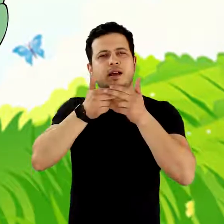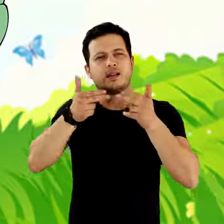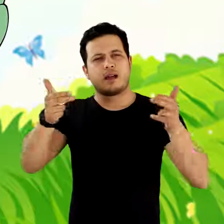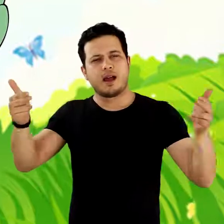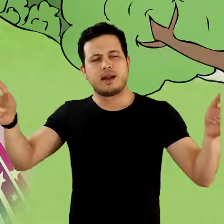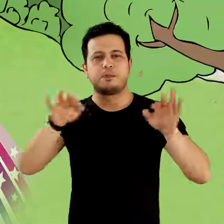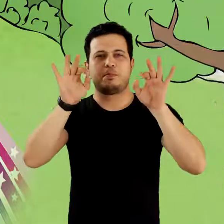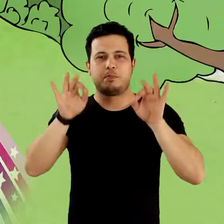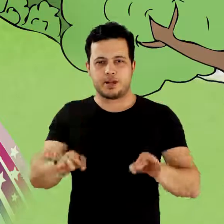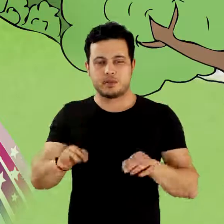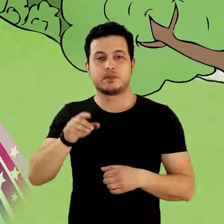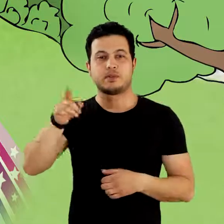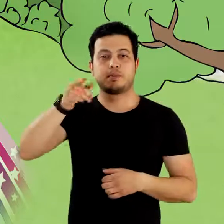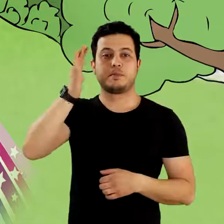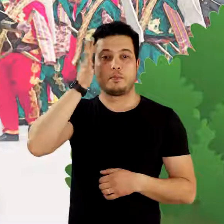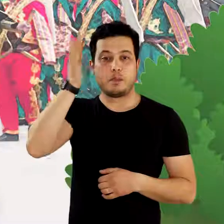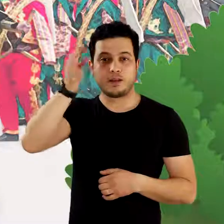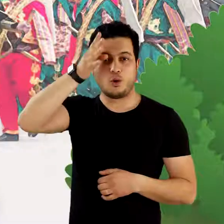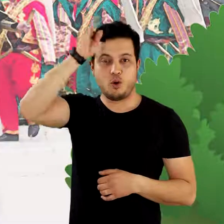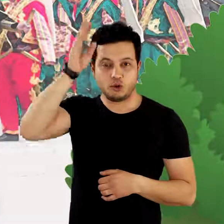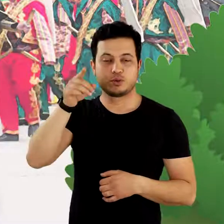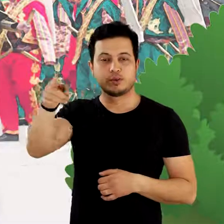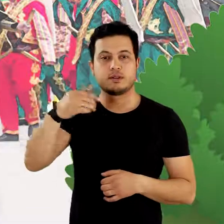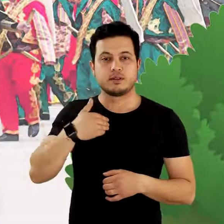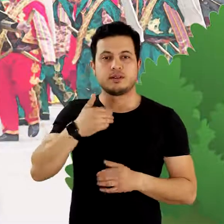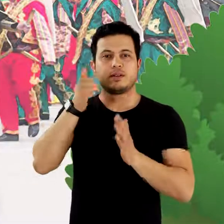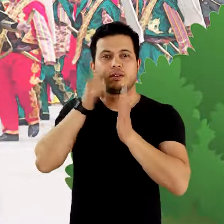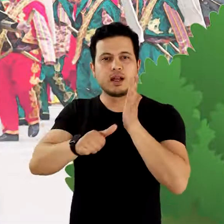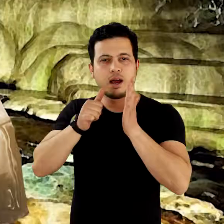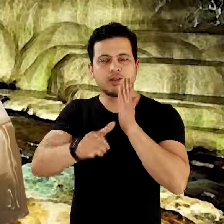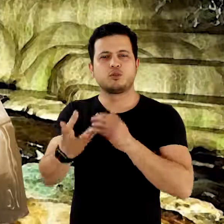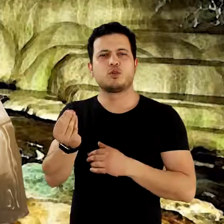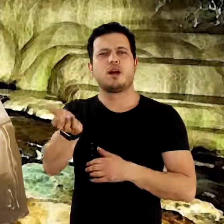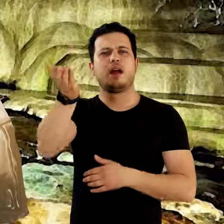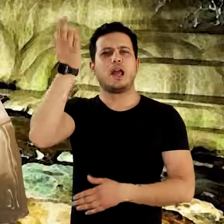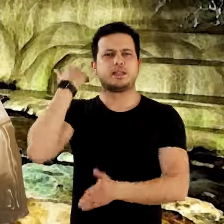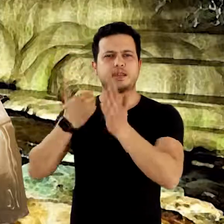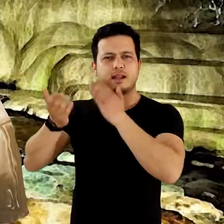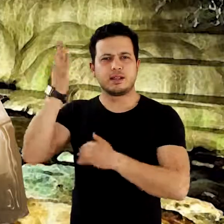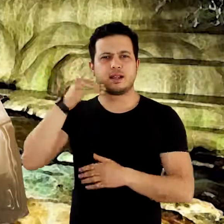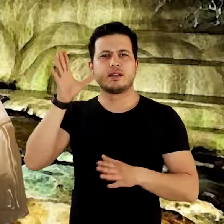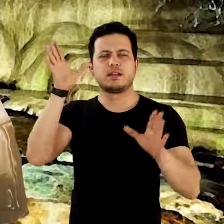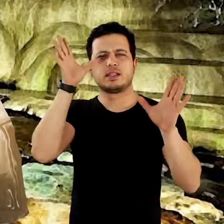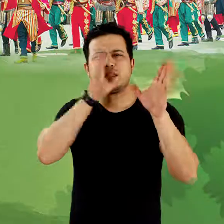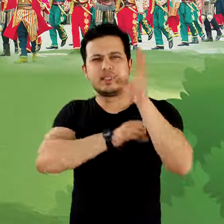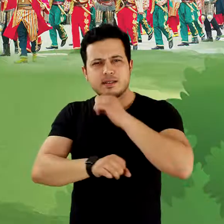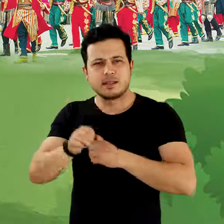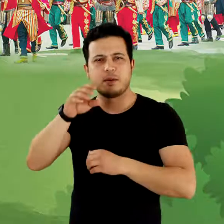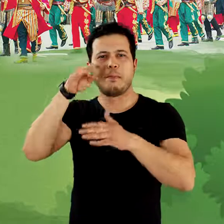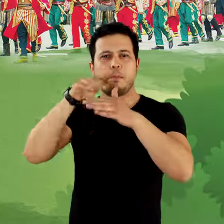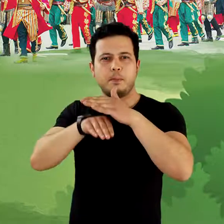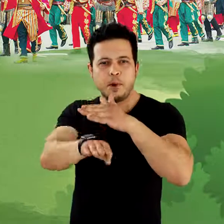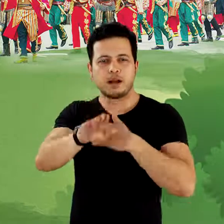başlamıştır artık. Bilge Horoz onları kimi zaman tarihin derinliklerine, gizem dolu mağaralara, kimi